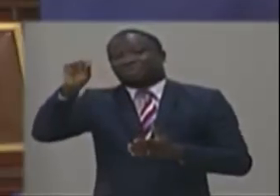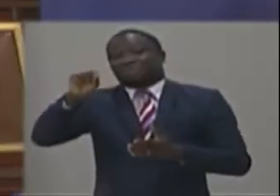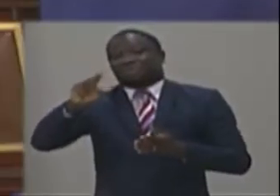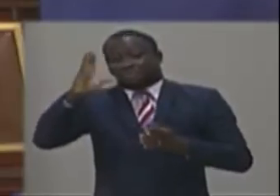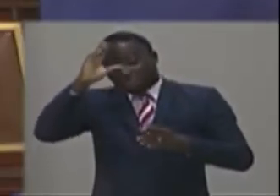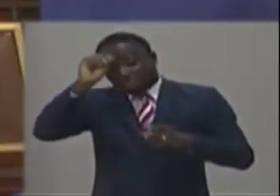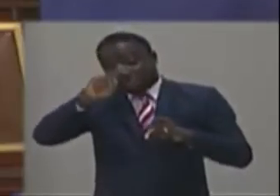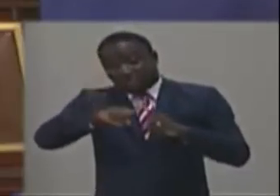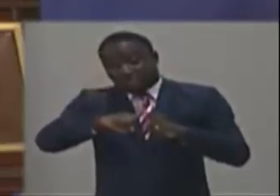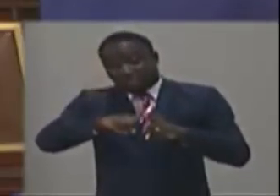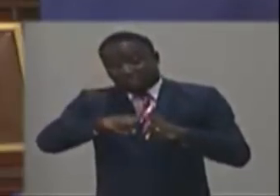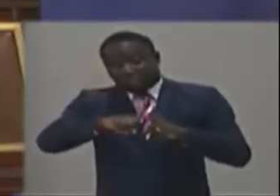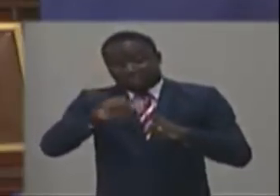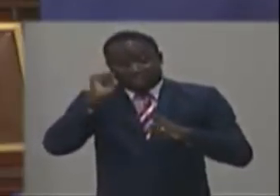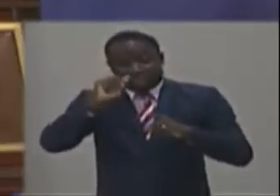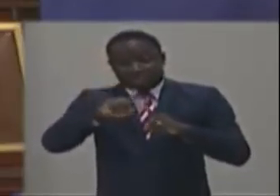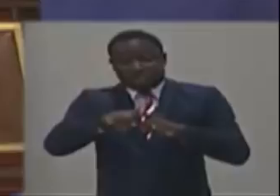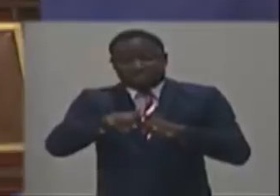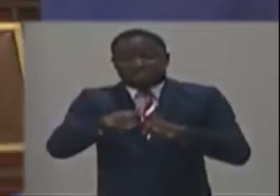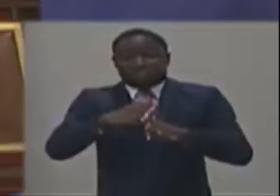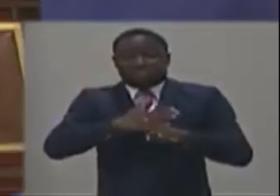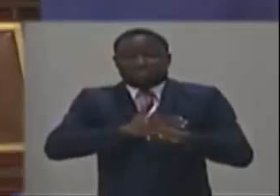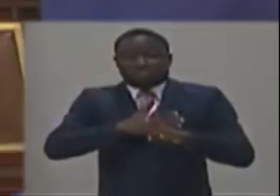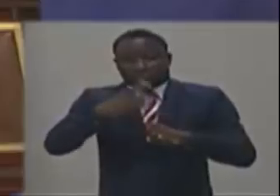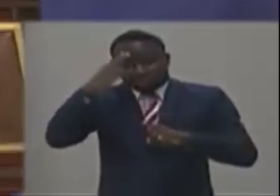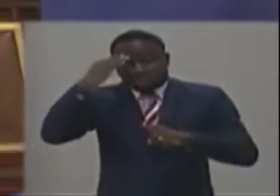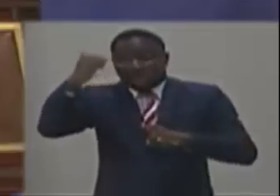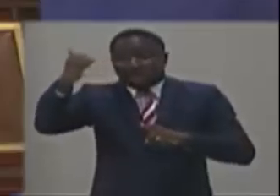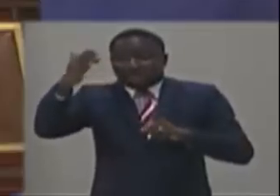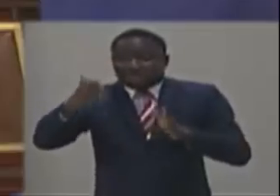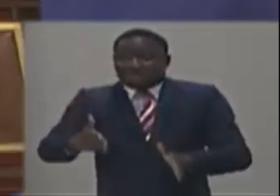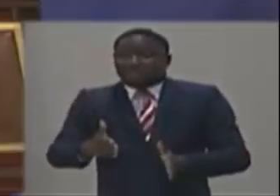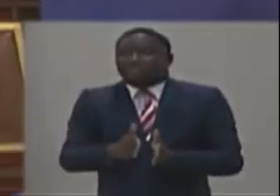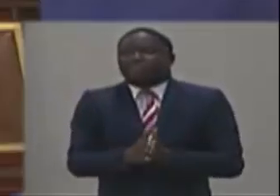2020. Frem, Aksem, Haïtien, Haïtienne.